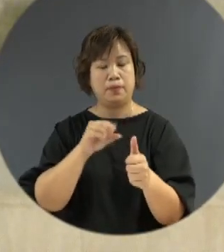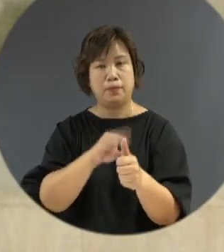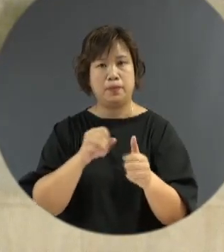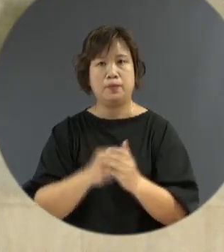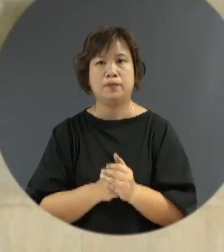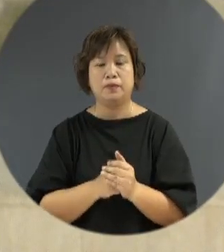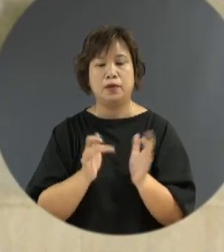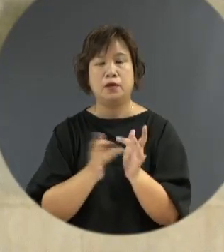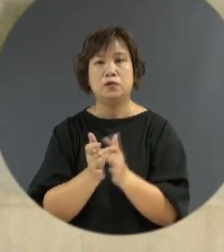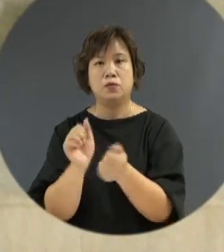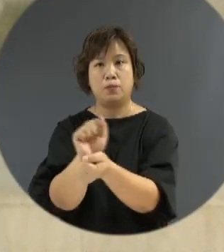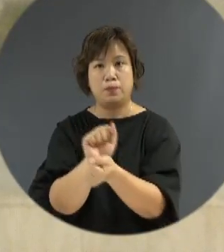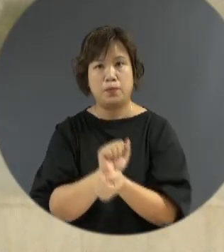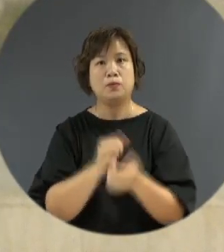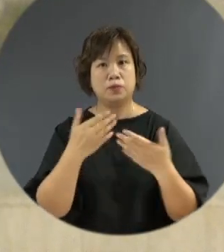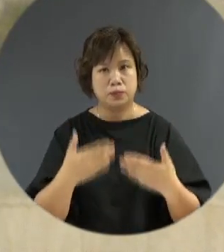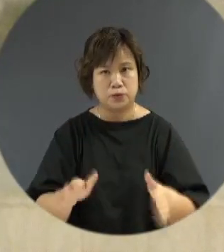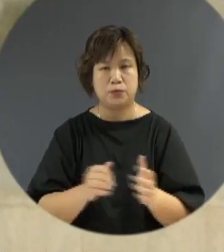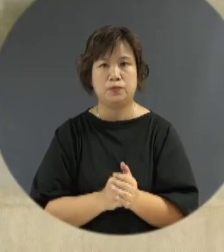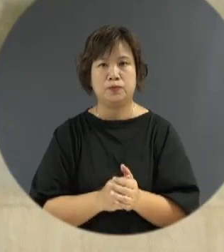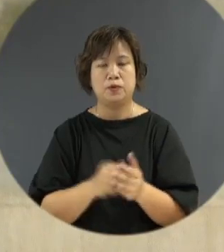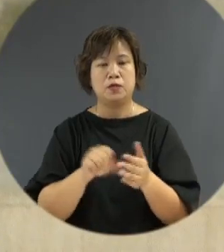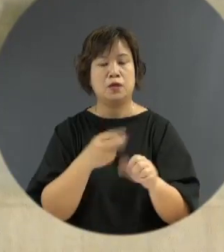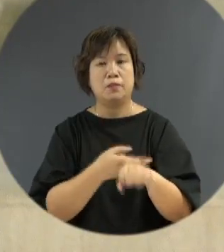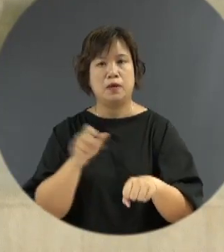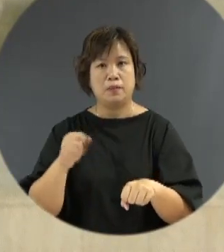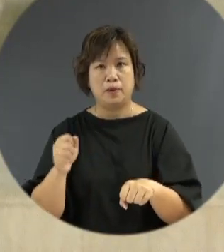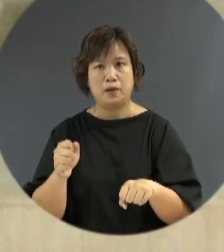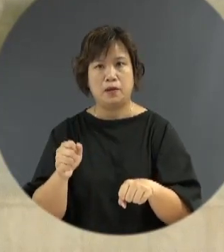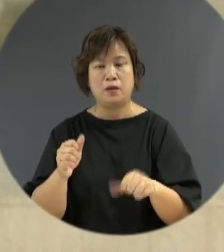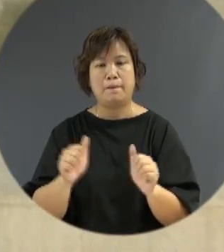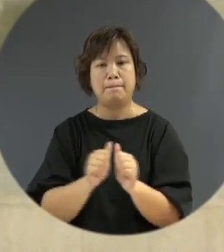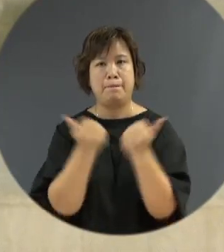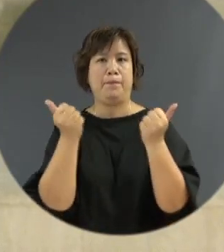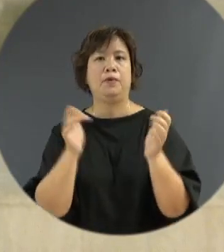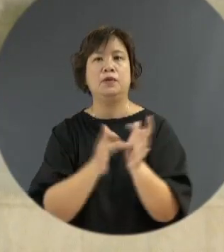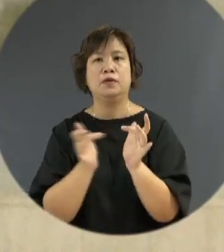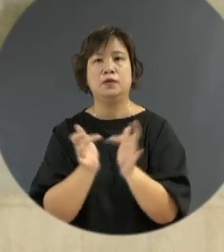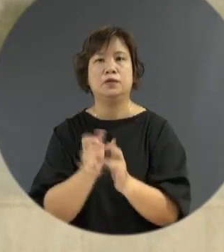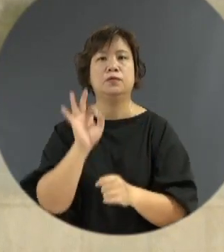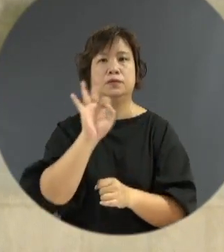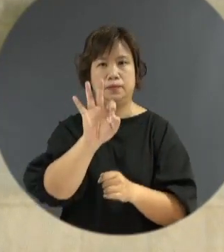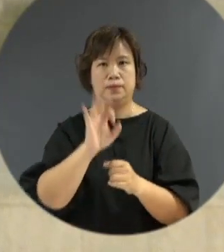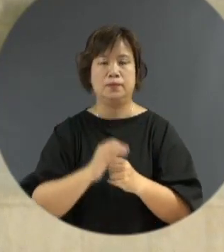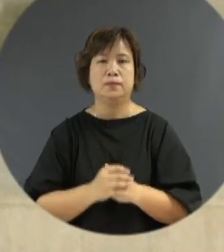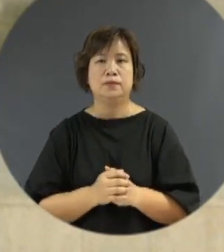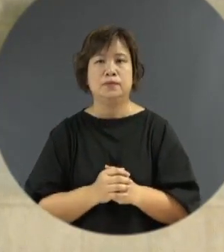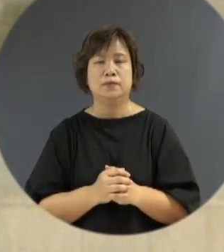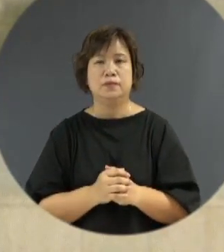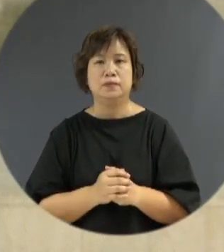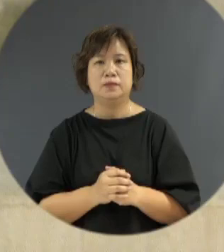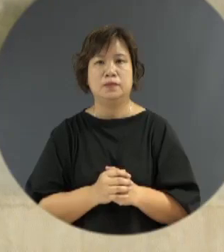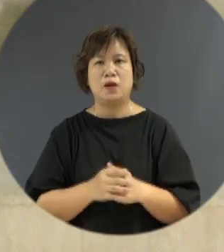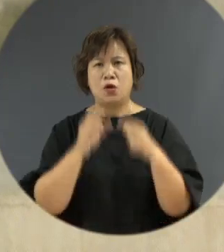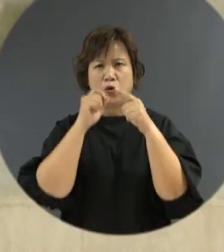被捕之后，伯多禄曾三次背主，公开否